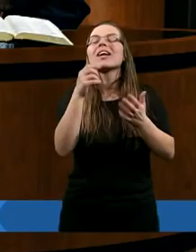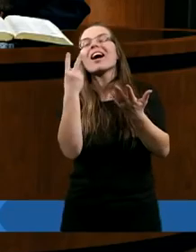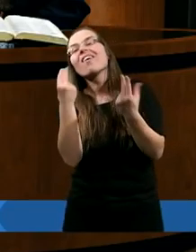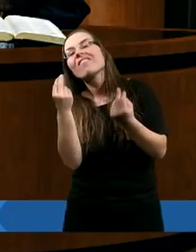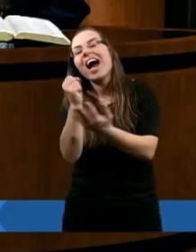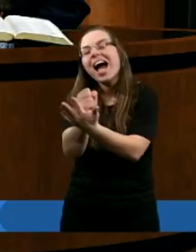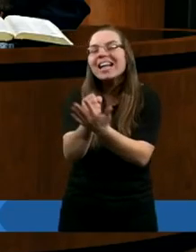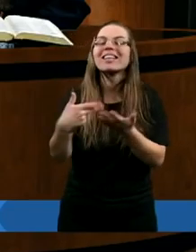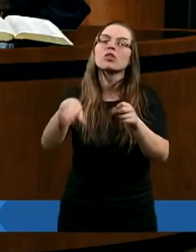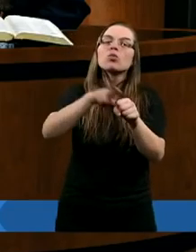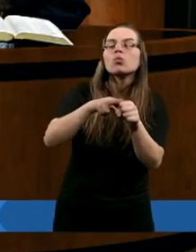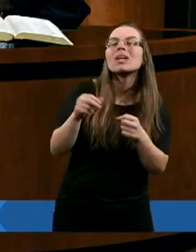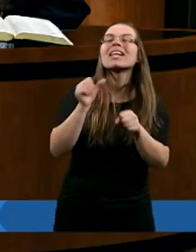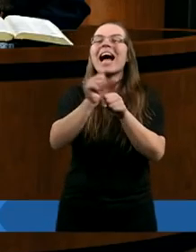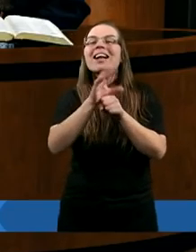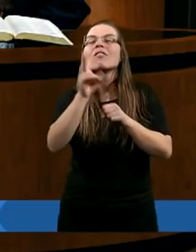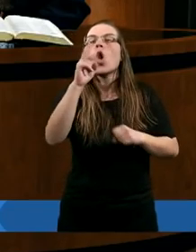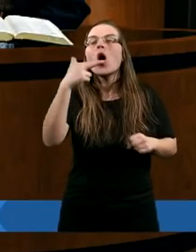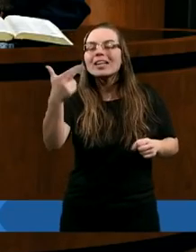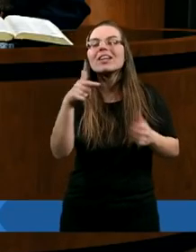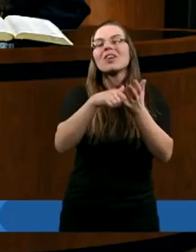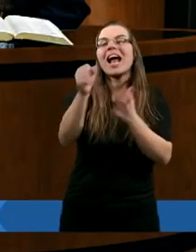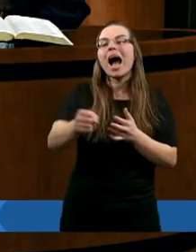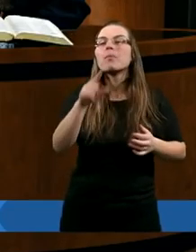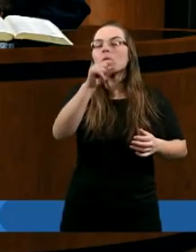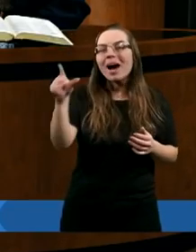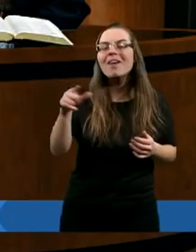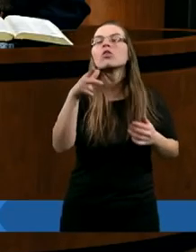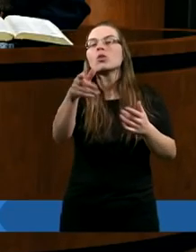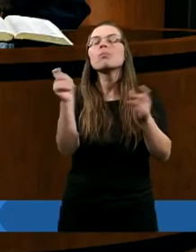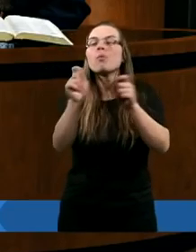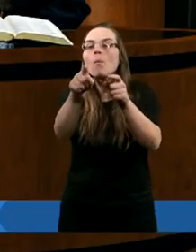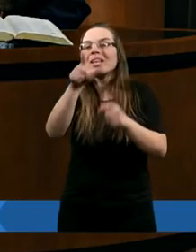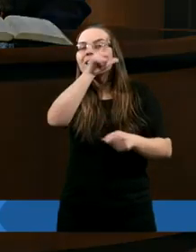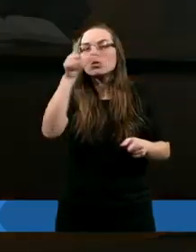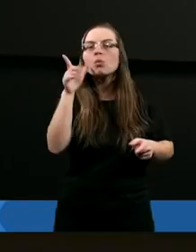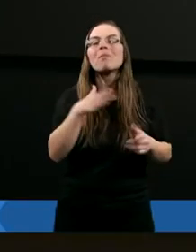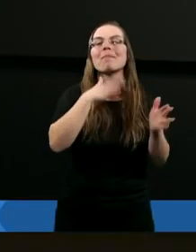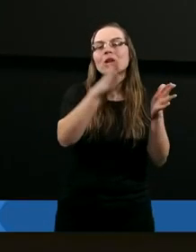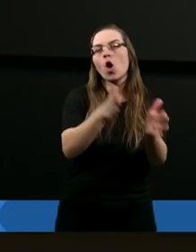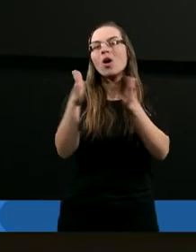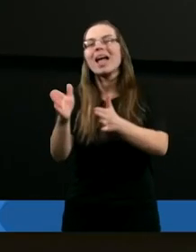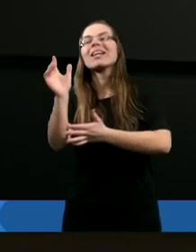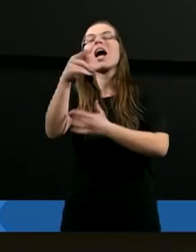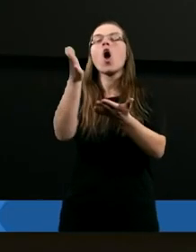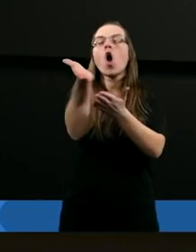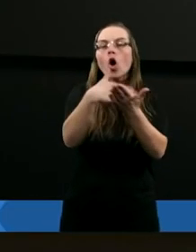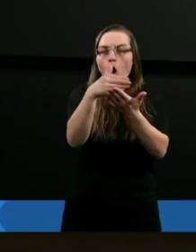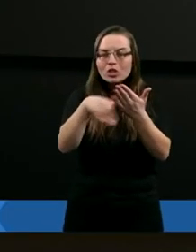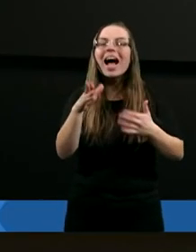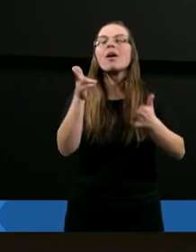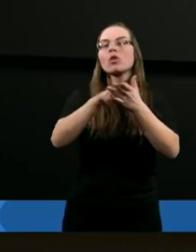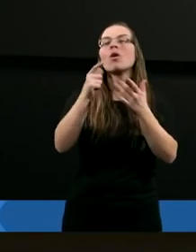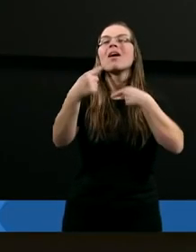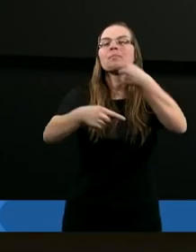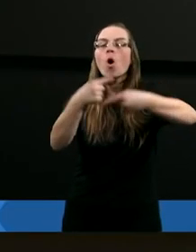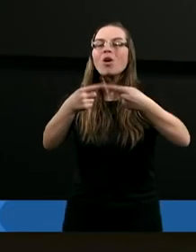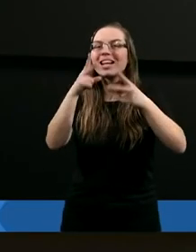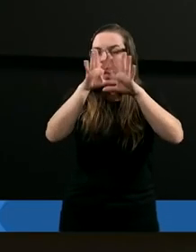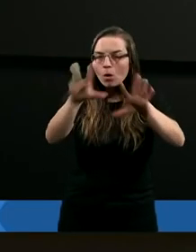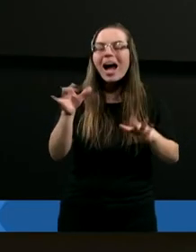kwestii, które zaistniały w Koryncie i apostoł Paweł zaczyna pouczać tych ludzi. Mamy kolejne rozdziały, które wskazują na procesy między